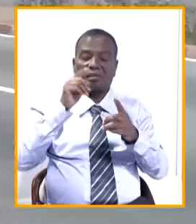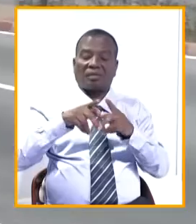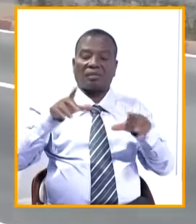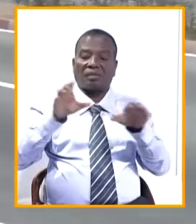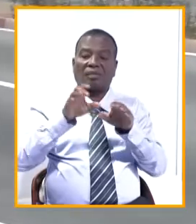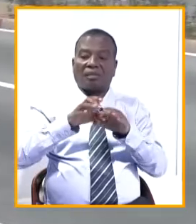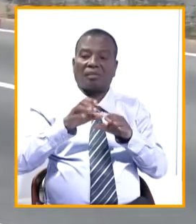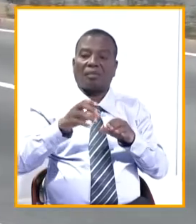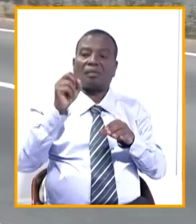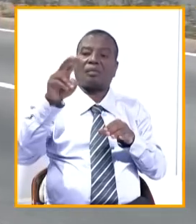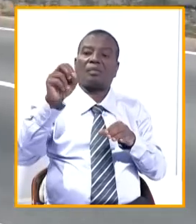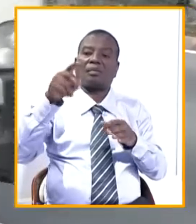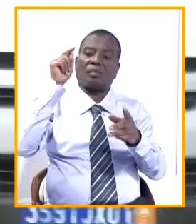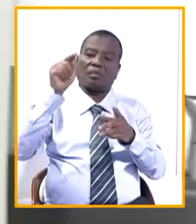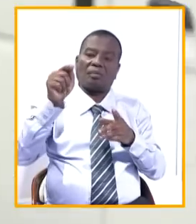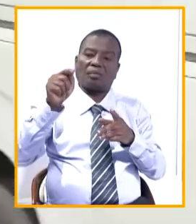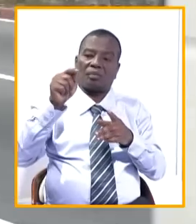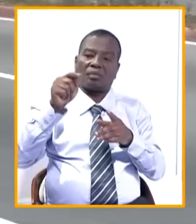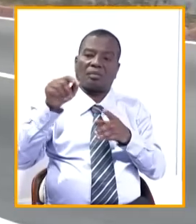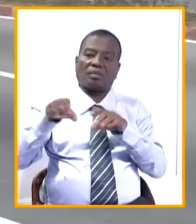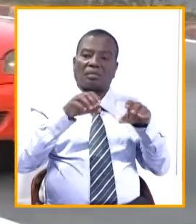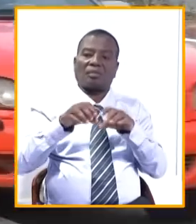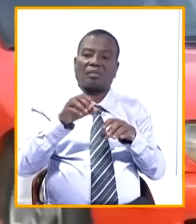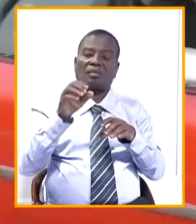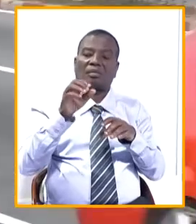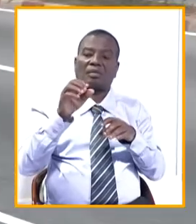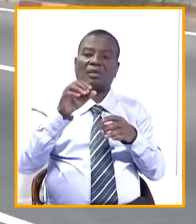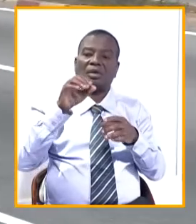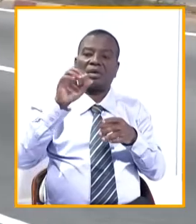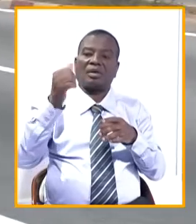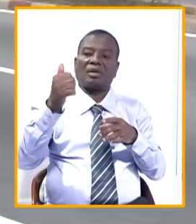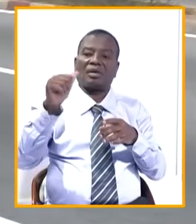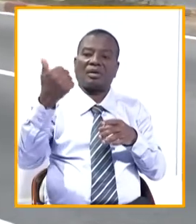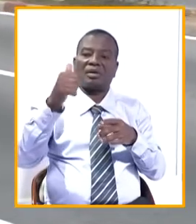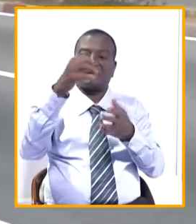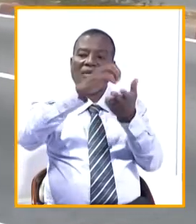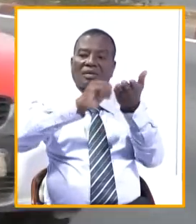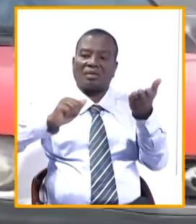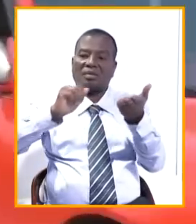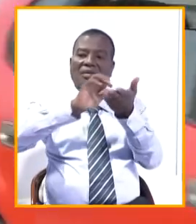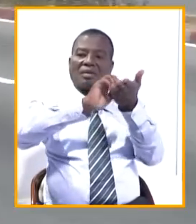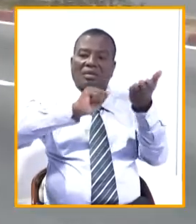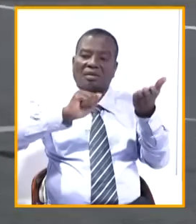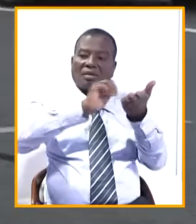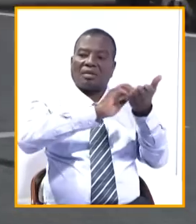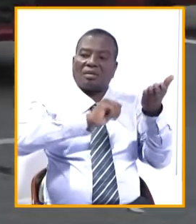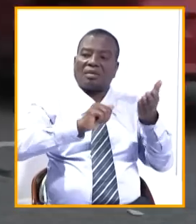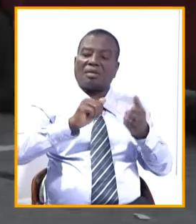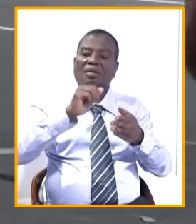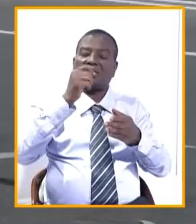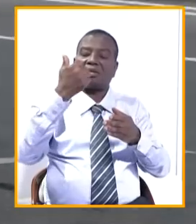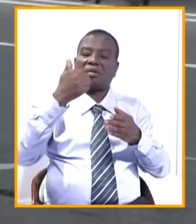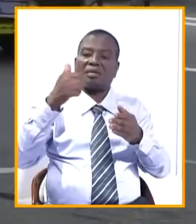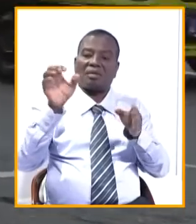un capital de 12 points qui feront l'objet de diminution en cas d'infraction commise par son détenteur. Le permis de conduire perd